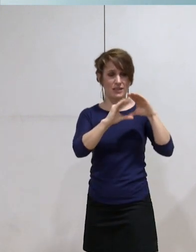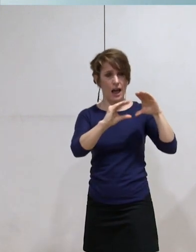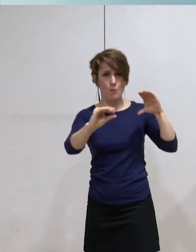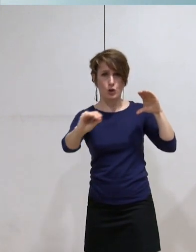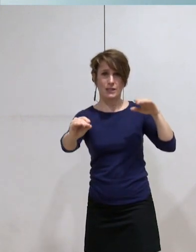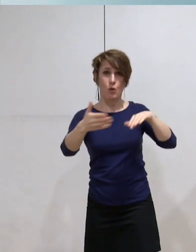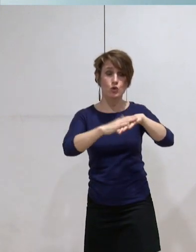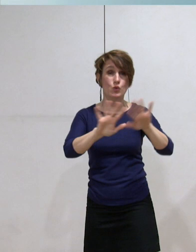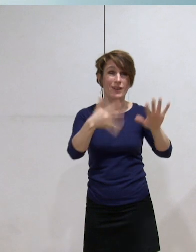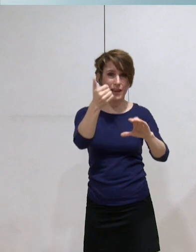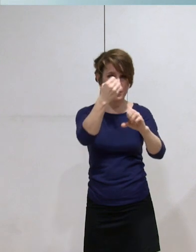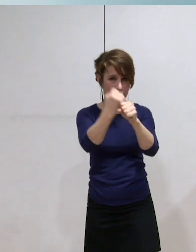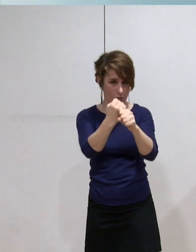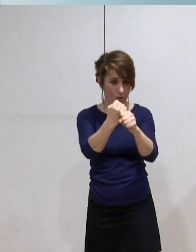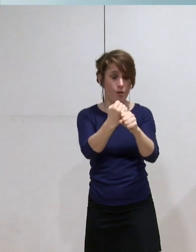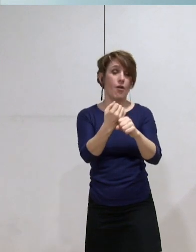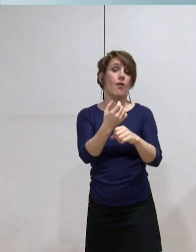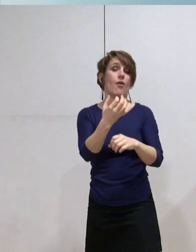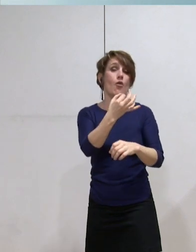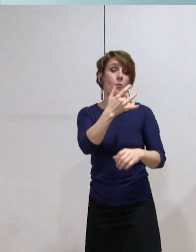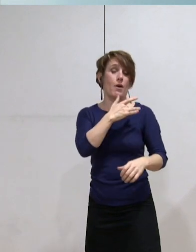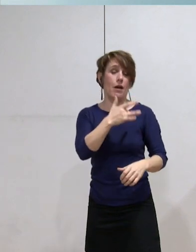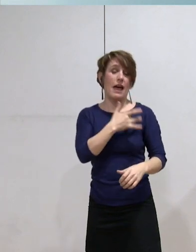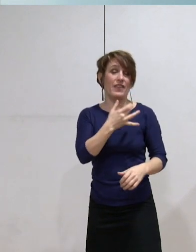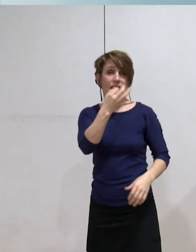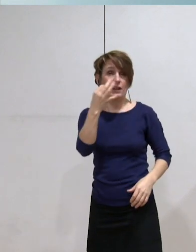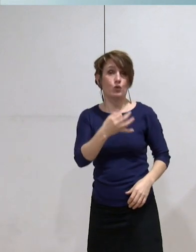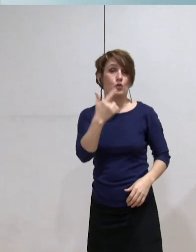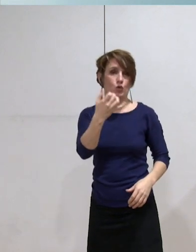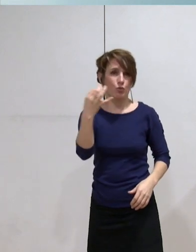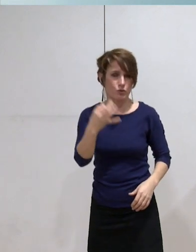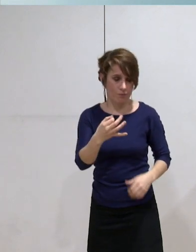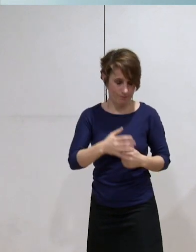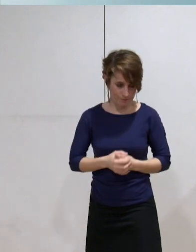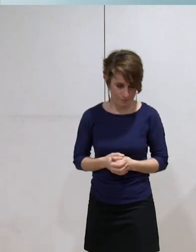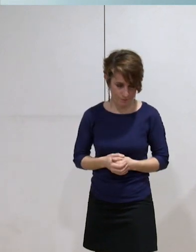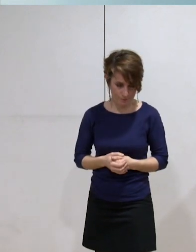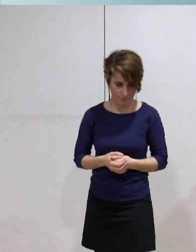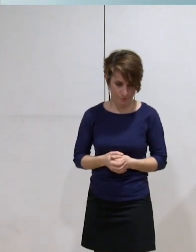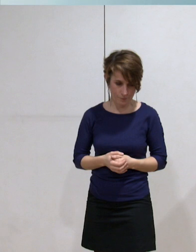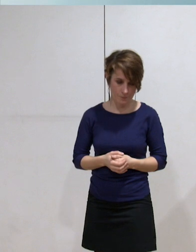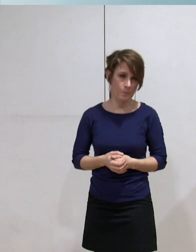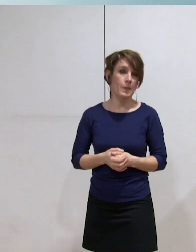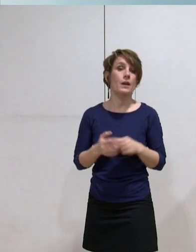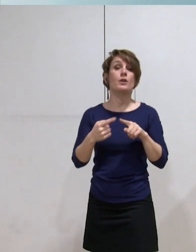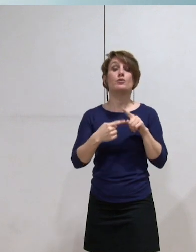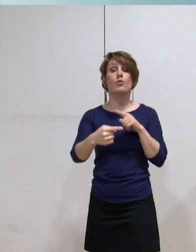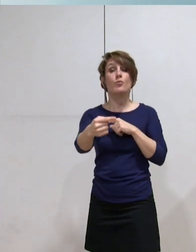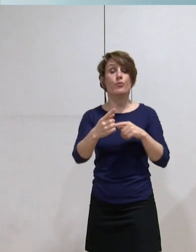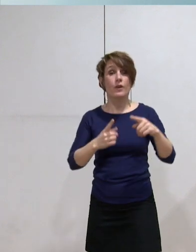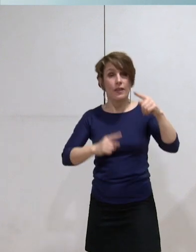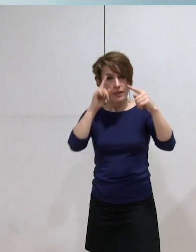ans et sur un taux d'intérêt de 2 % à l'issue de la convention de dett récupérabl lorsque